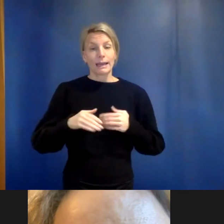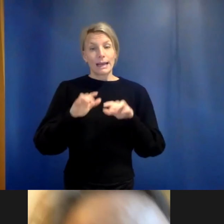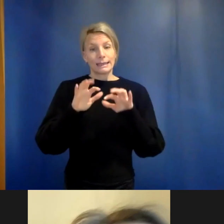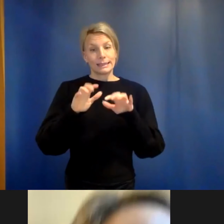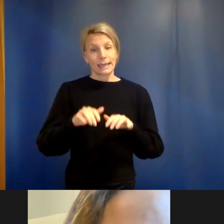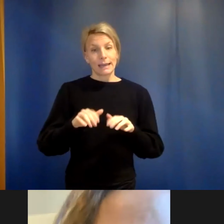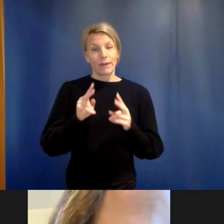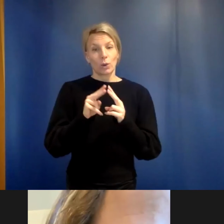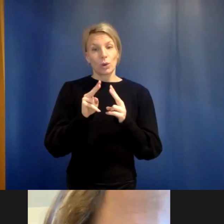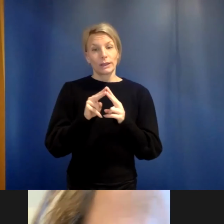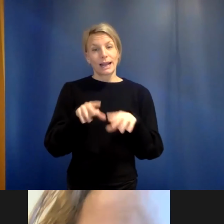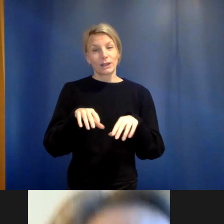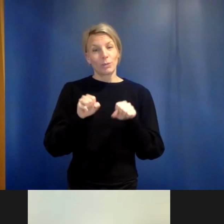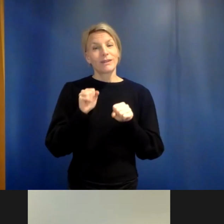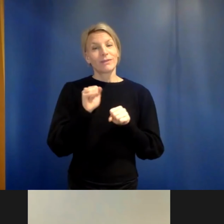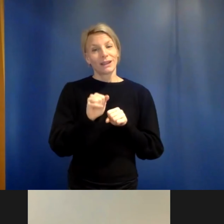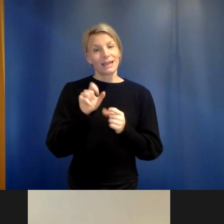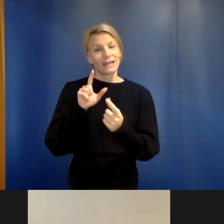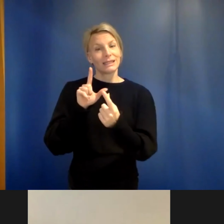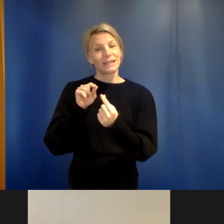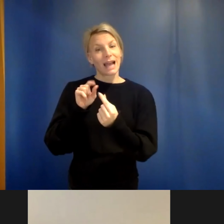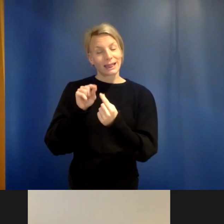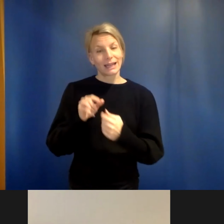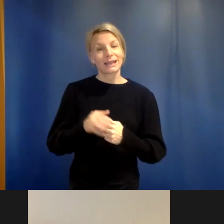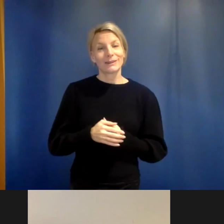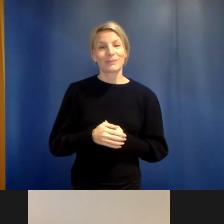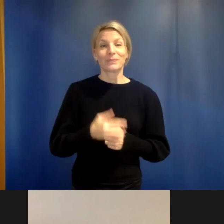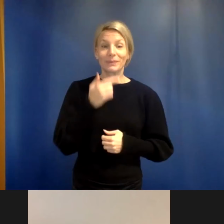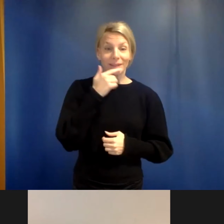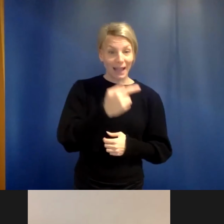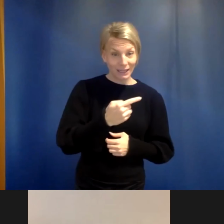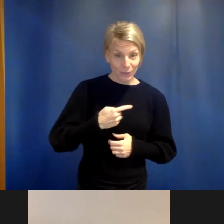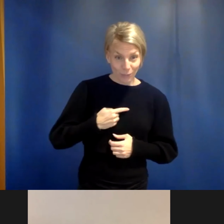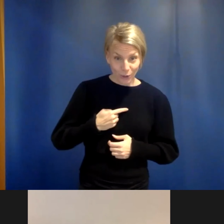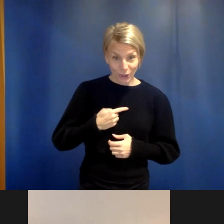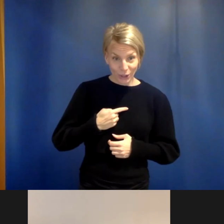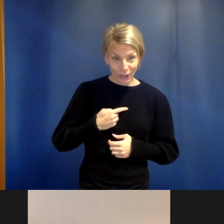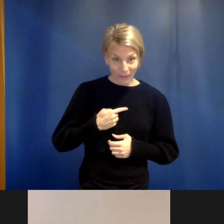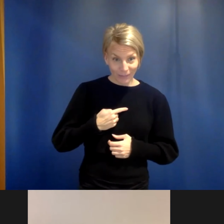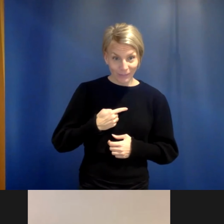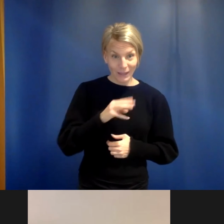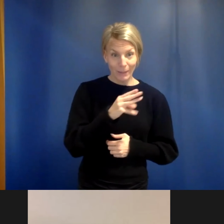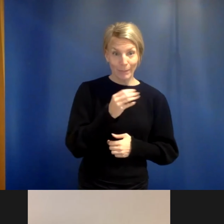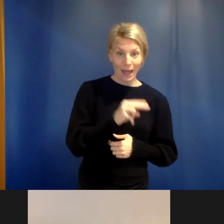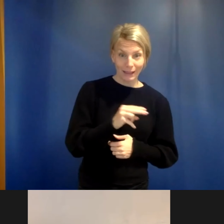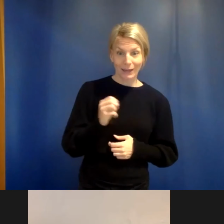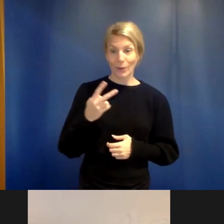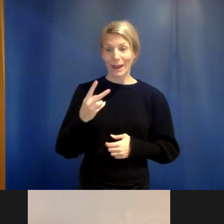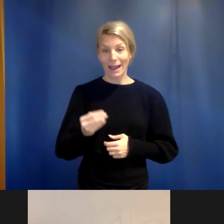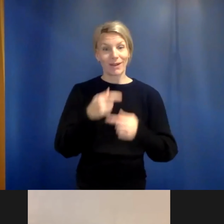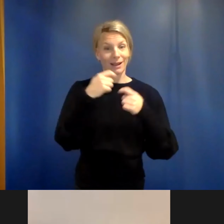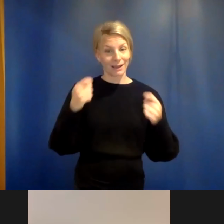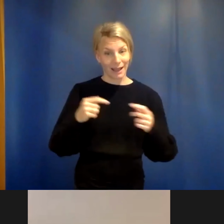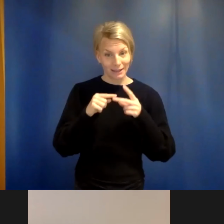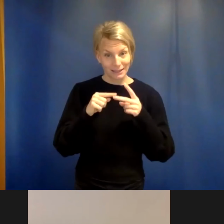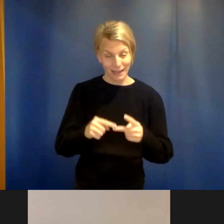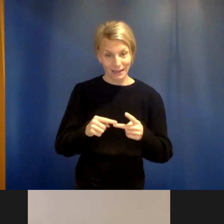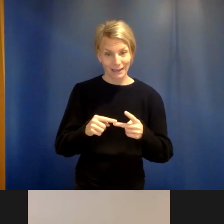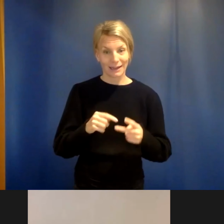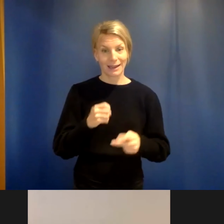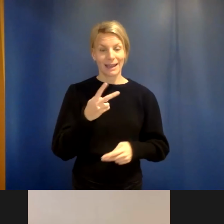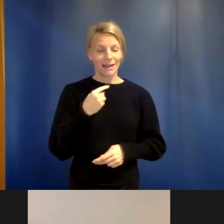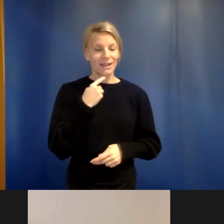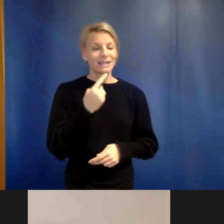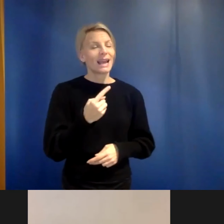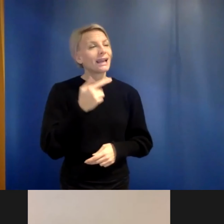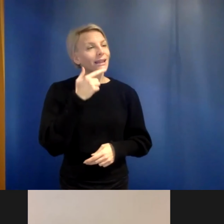här i chatten. Tack så mycket Martin och Eva. Grattis återigen. Tack, jag skriver